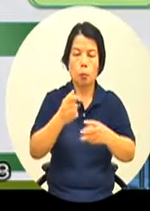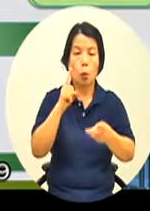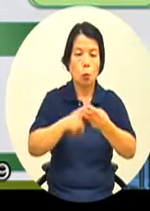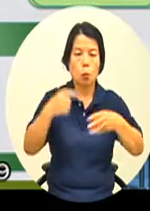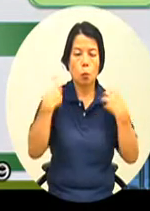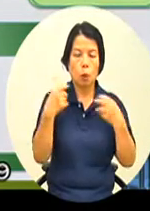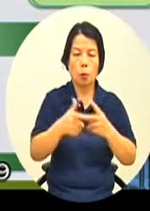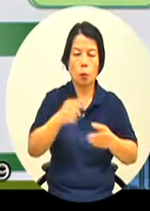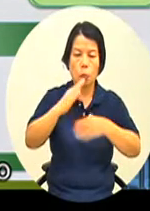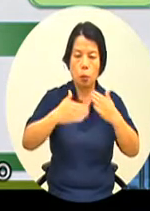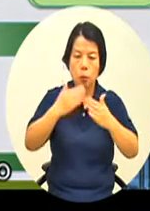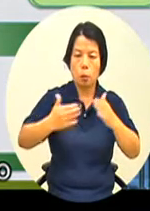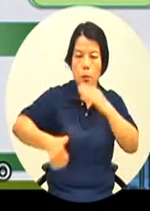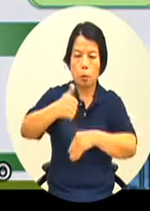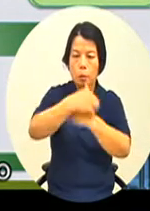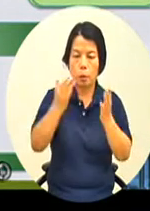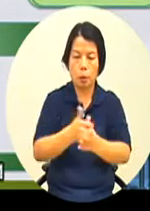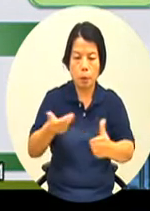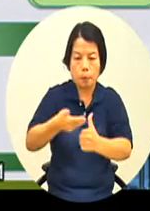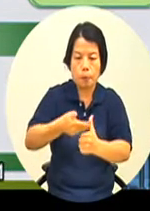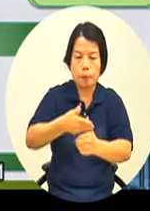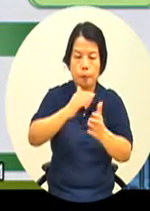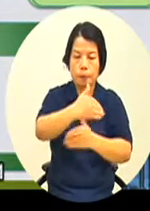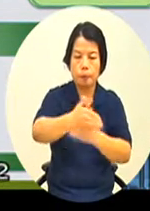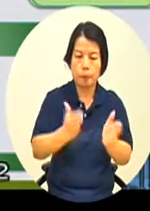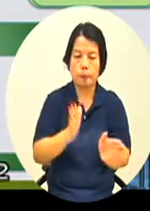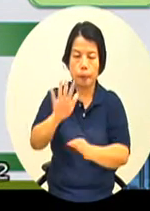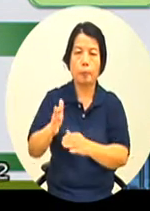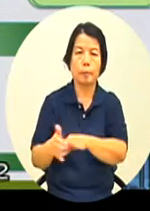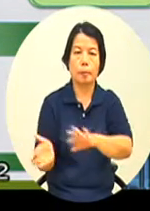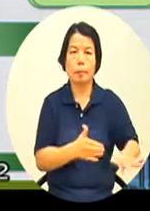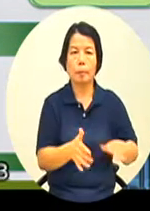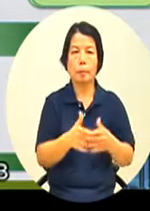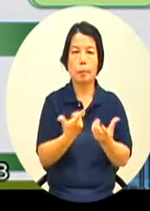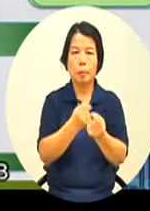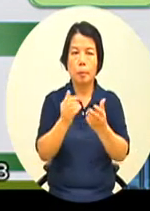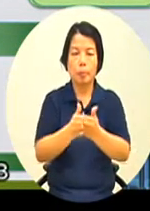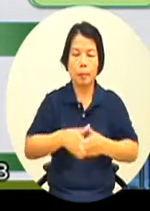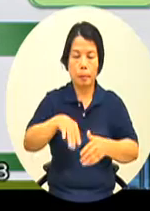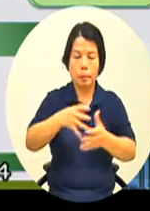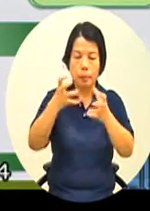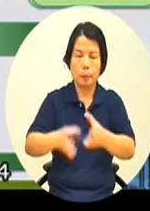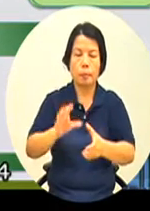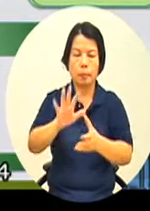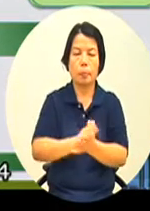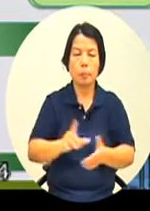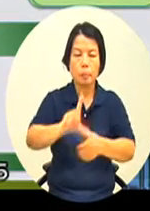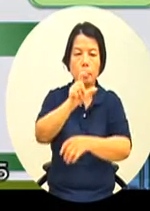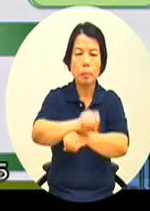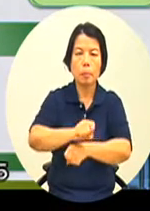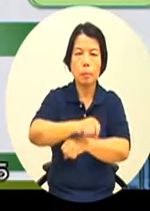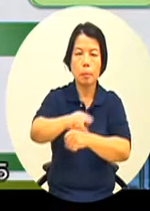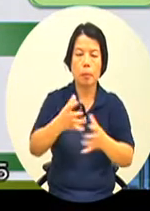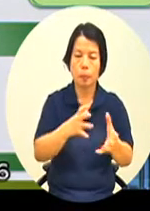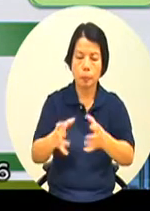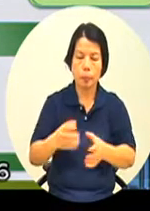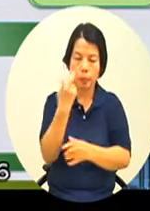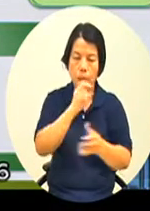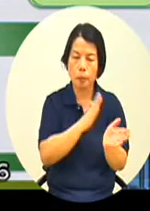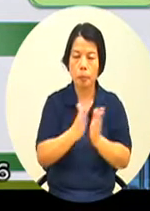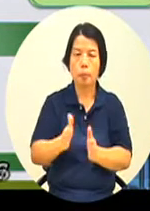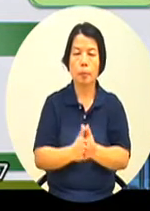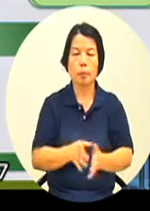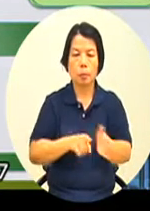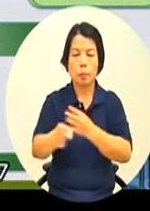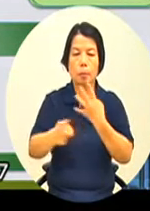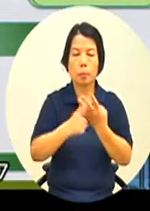那我们也开办了专业认证课程，那应用 MOOCs 混成课程来上课。另外，我们办理了管理及专